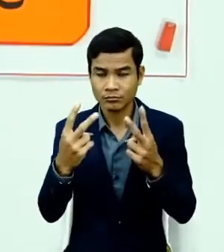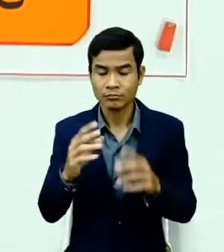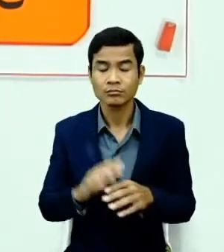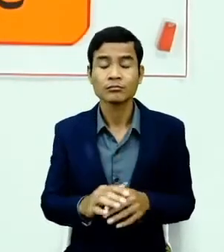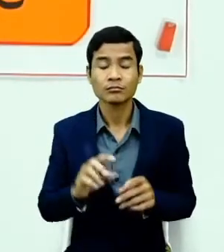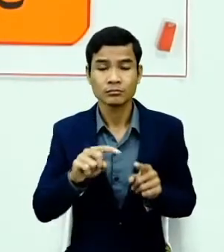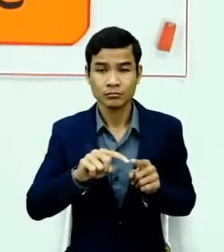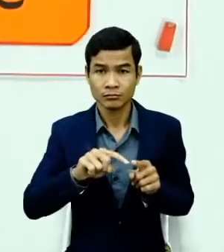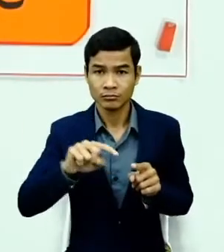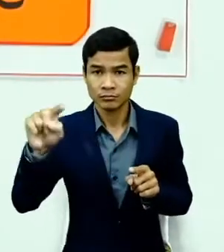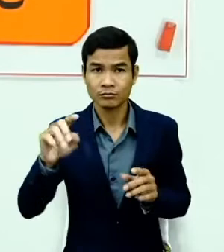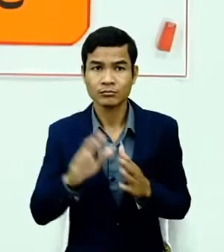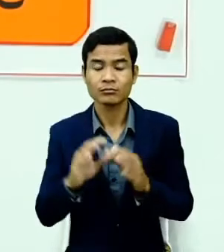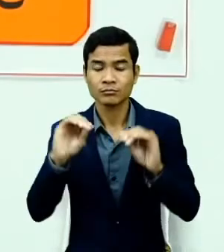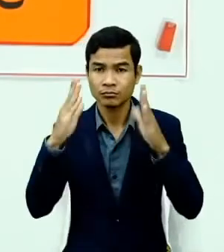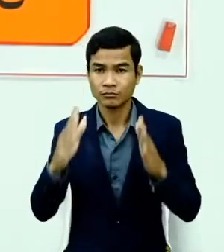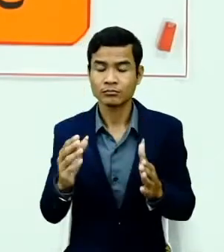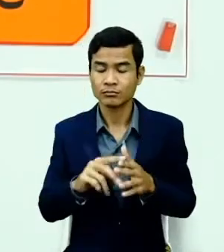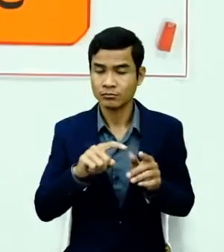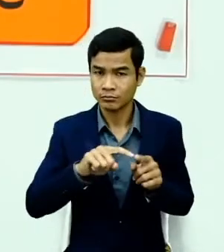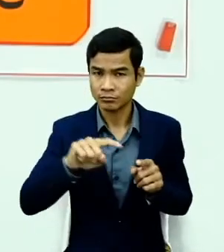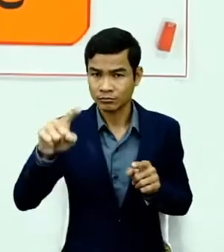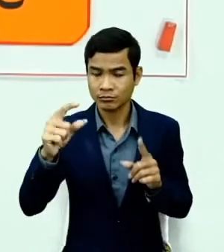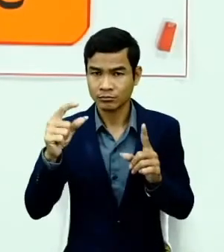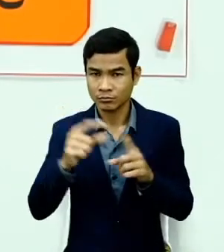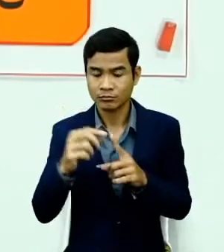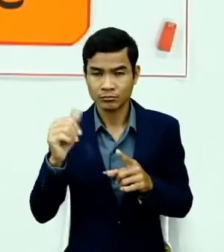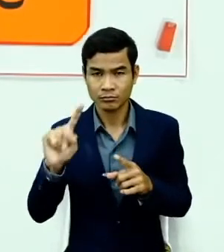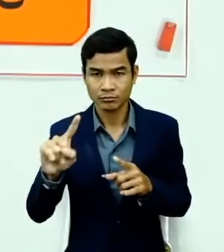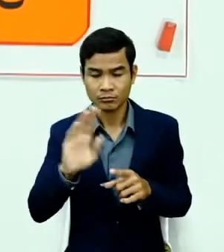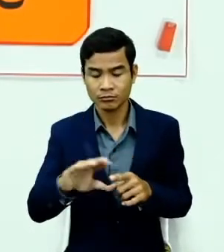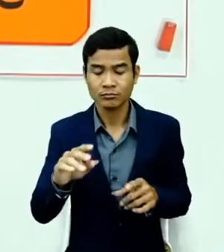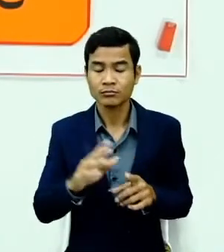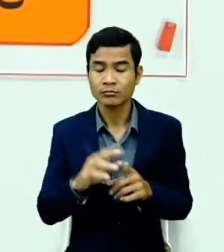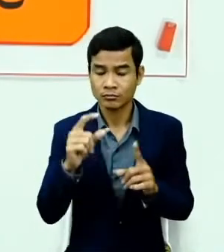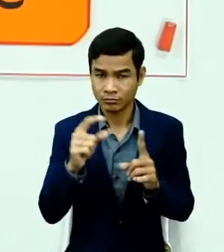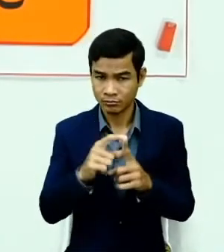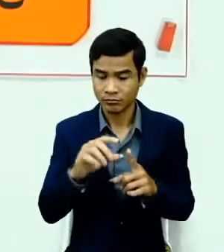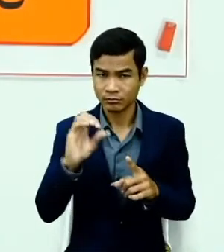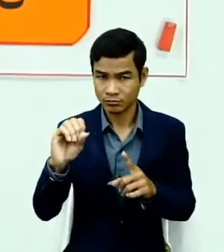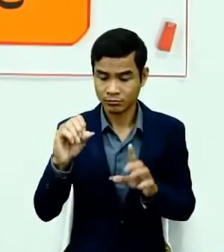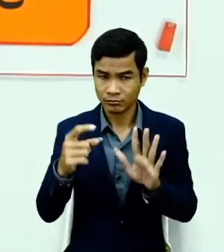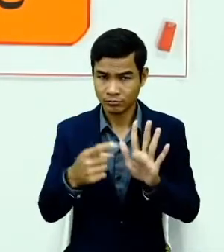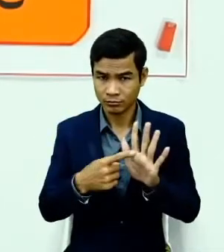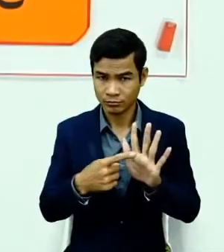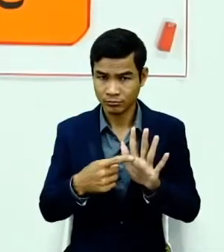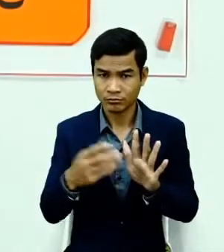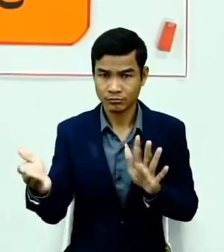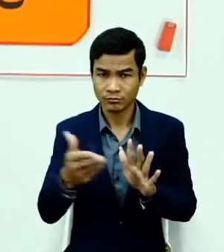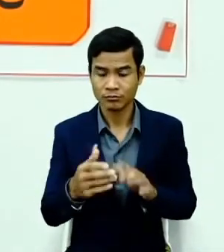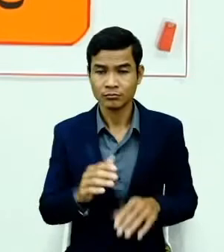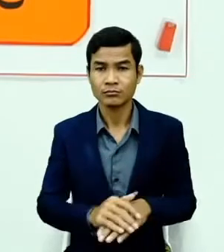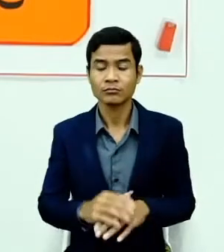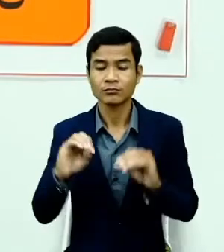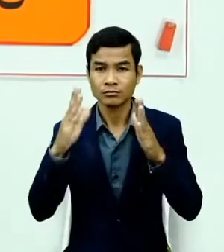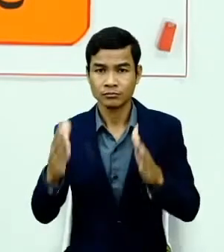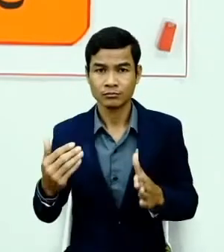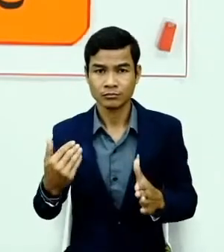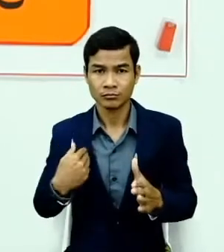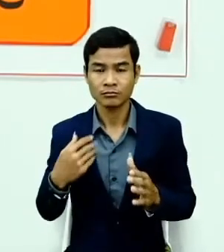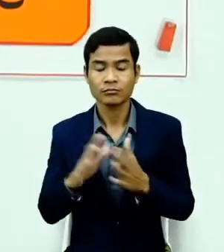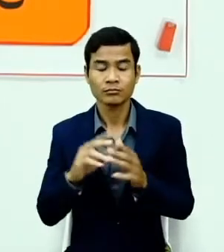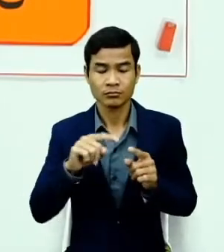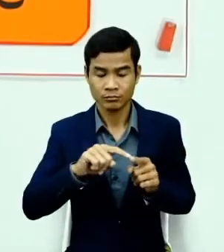គូសចាអញ្ចឹងអ្នកគ្រូចង្អុលឲ្យចំពាក្យទី1នេះគឺពាក្យលើចាអញ្ចឹងលើអ្នកគ្រូគូសភ្ជាប់ទៅនឹ